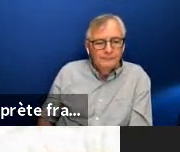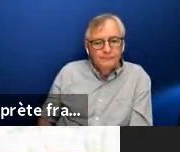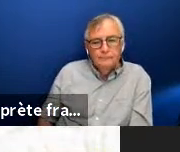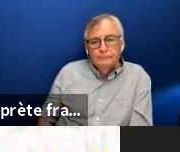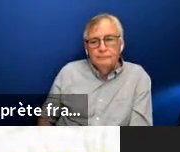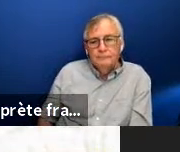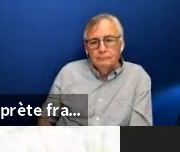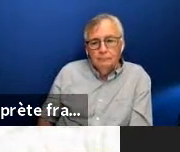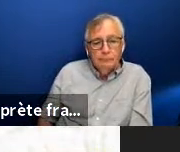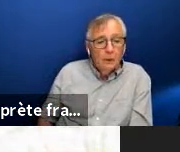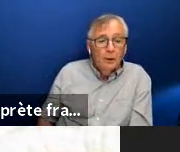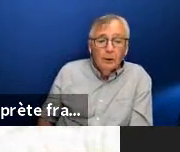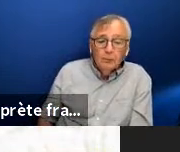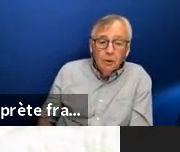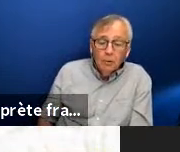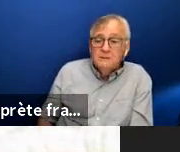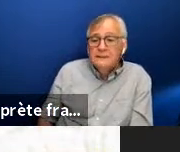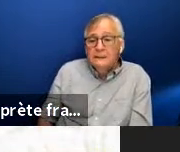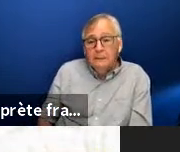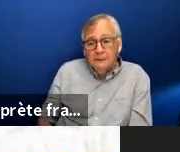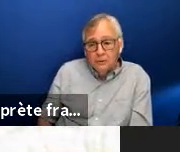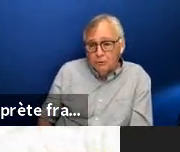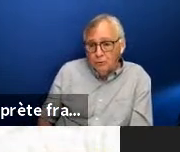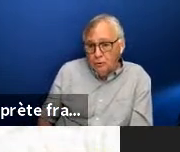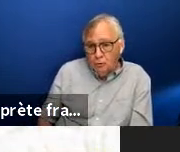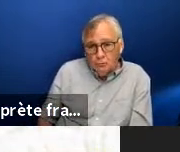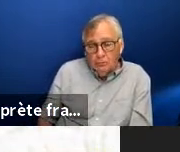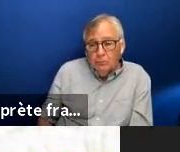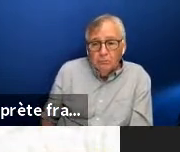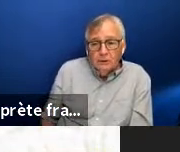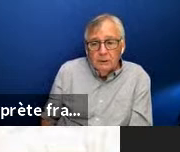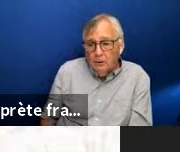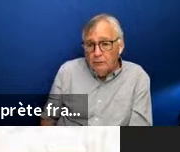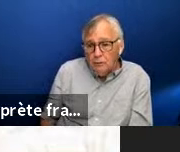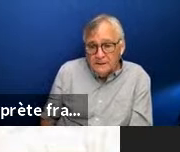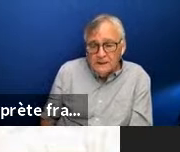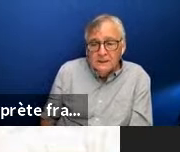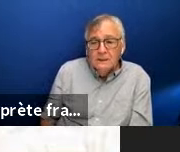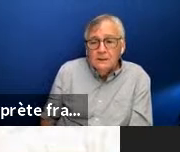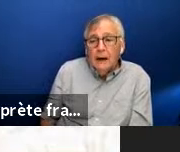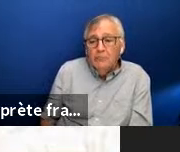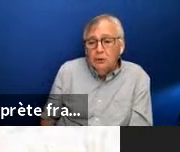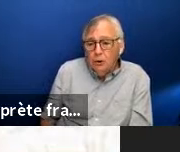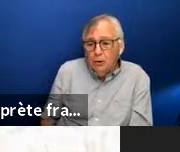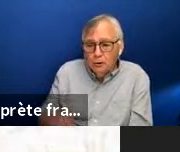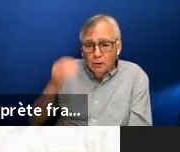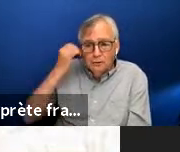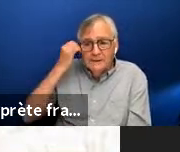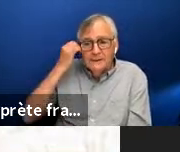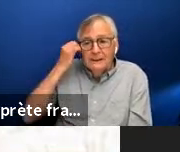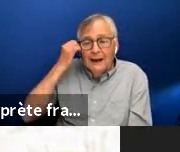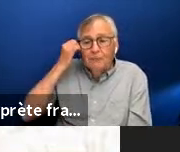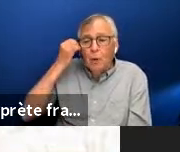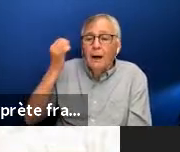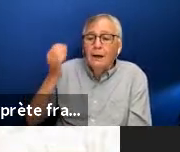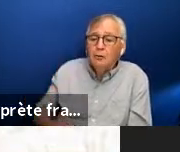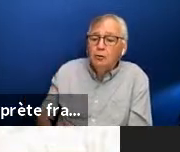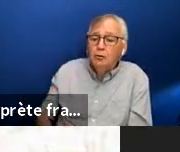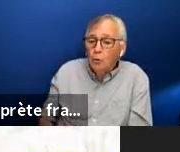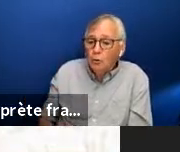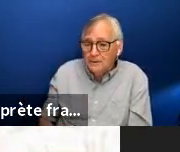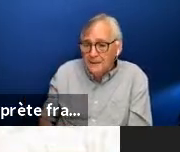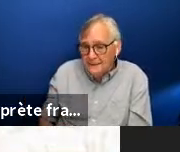graduellement. Il y a aussi des personnes sourdes qui peuvent aussi, en plus de leur surdité,